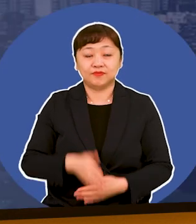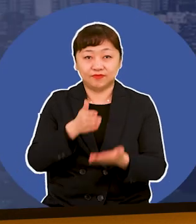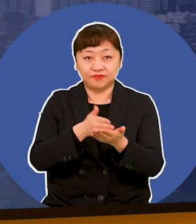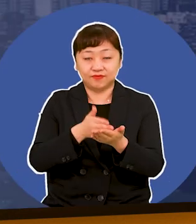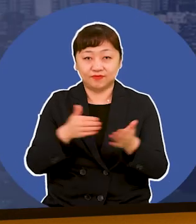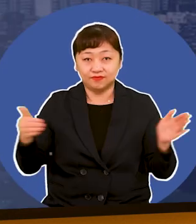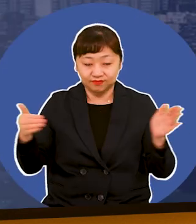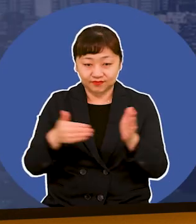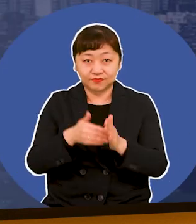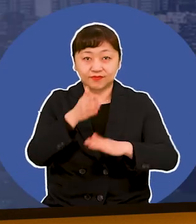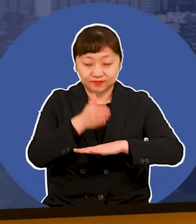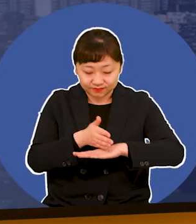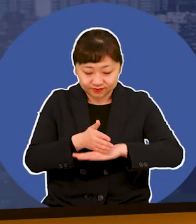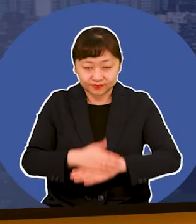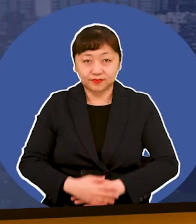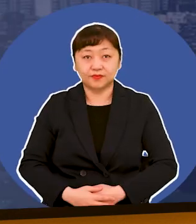이상으로 위클리 광명 마칩니다 고맙습니다